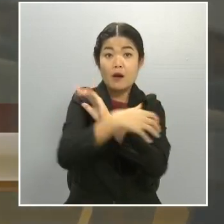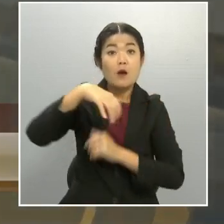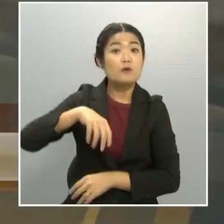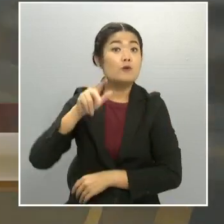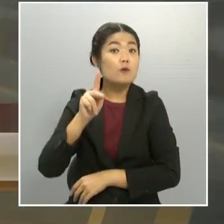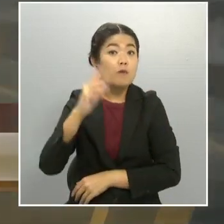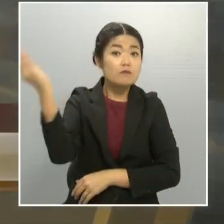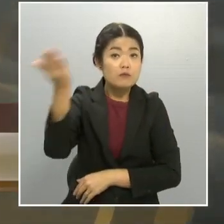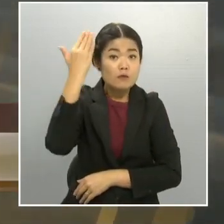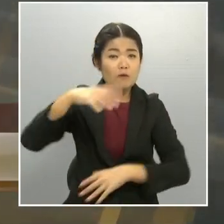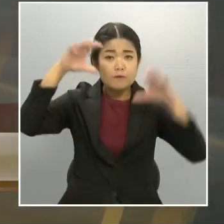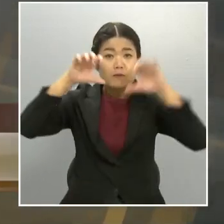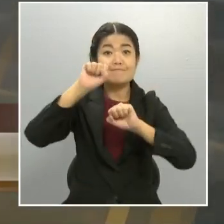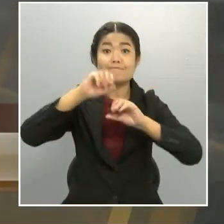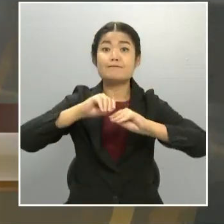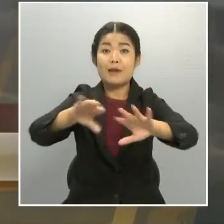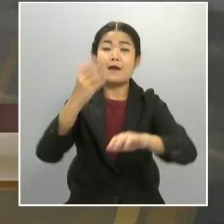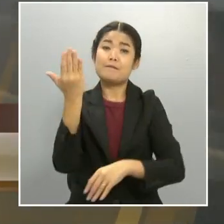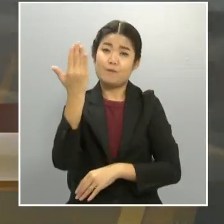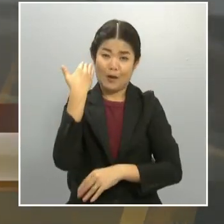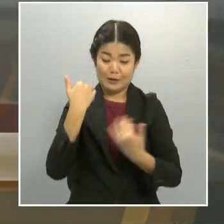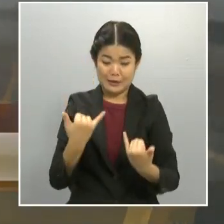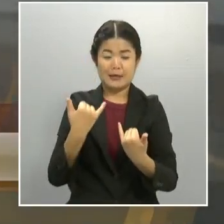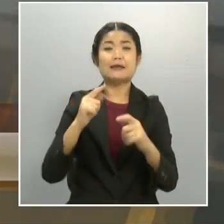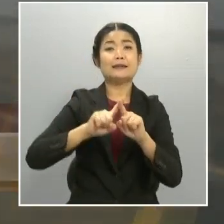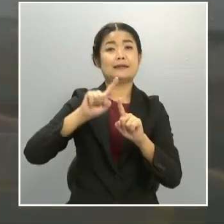้าประกาศออกมาตั้งแต่เมื่วันะต่เไปชมัพิษีแล้ว